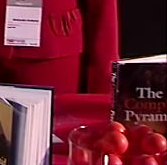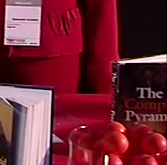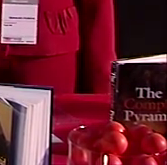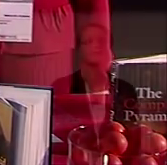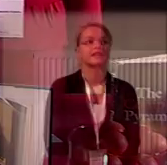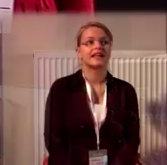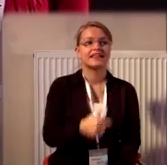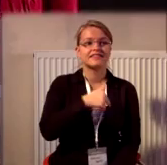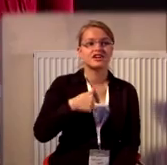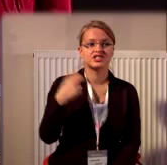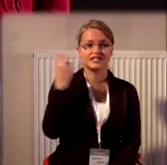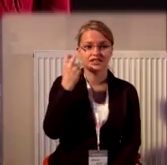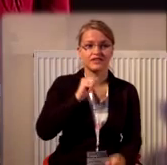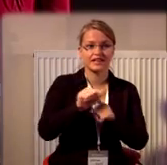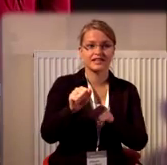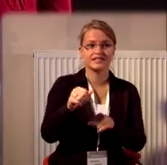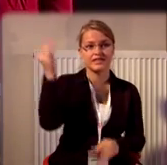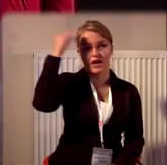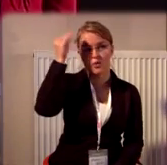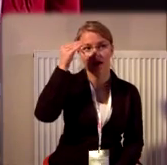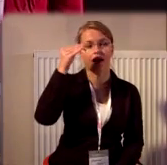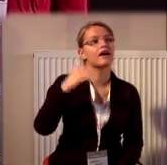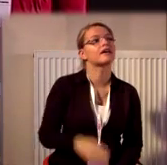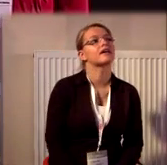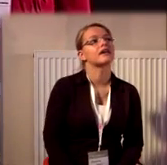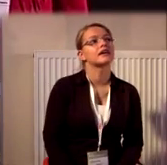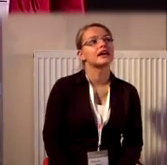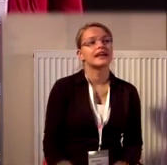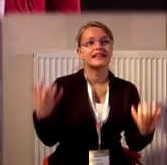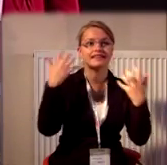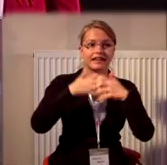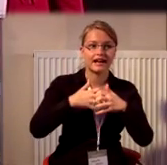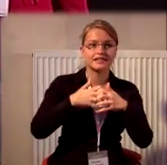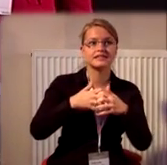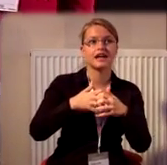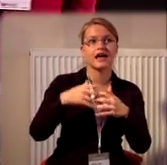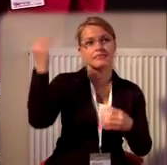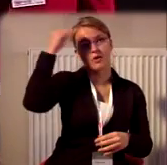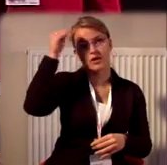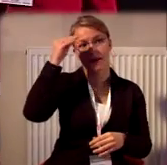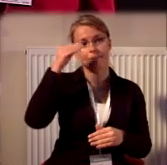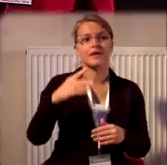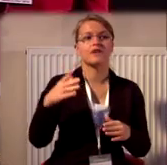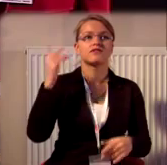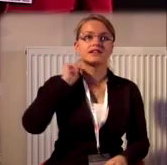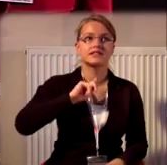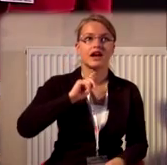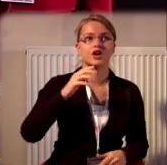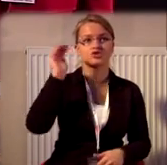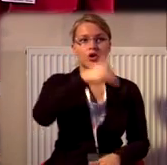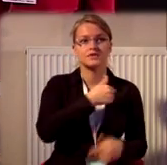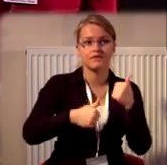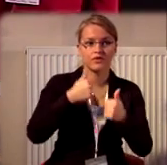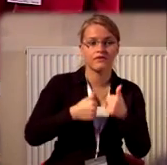Naszym obszarem zainteresowań jest edukacja, dokładniej integracja w edukacji na poziomie ponadgimnazjalnym. Ja